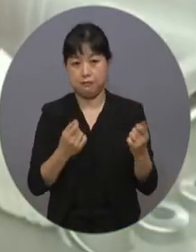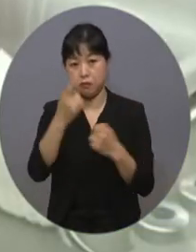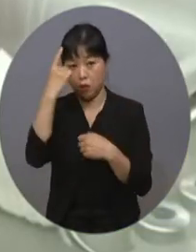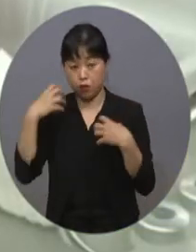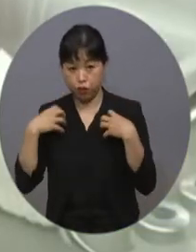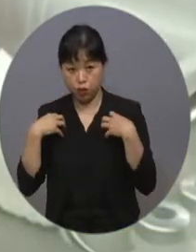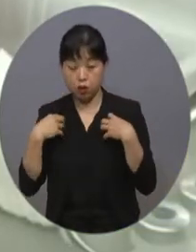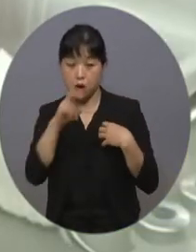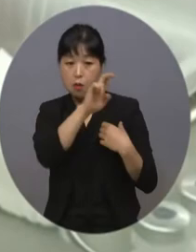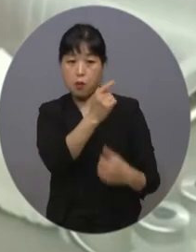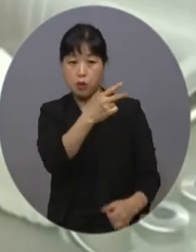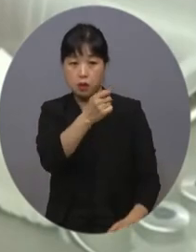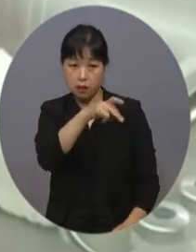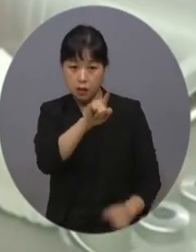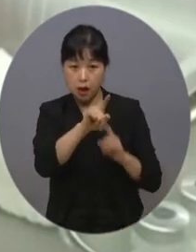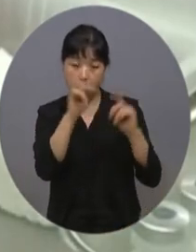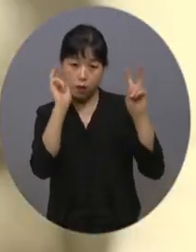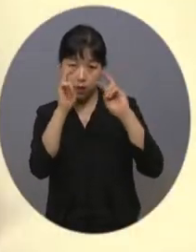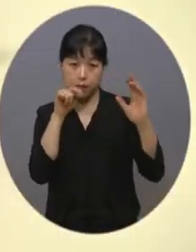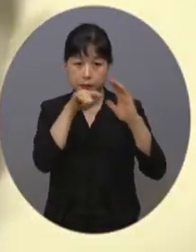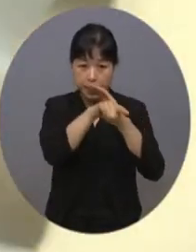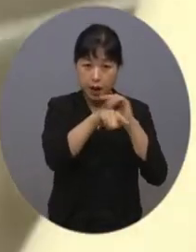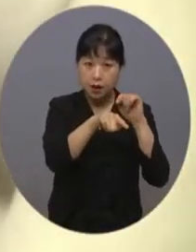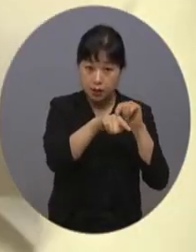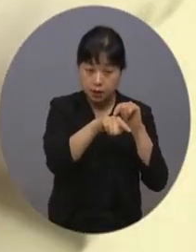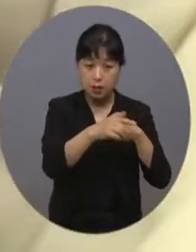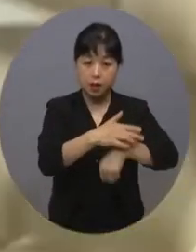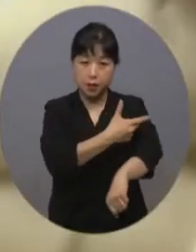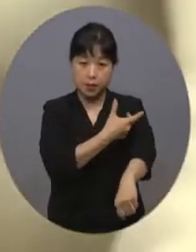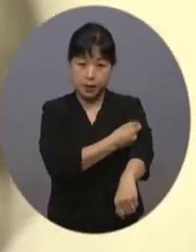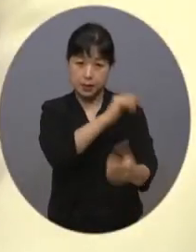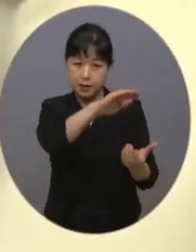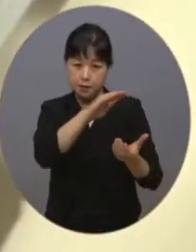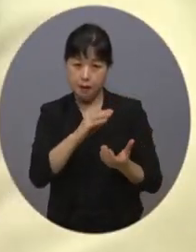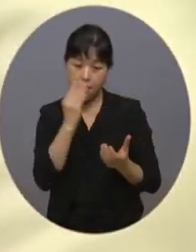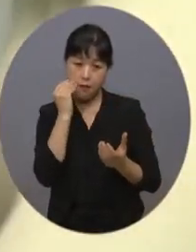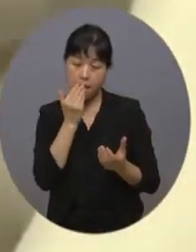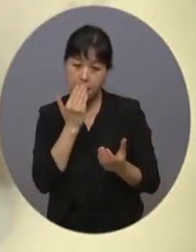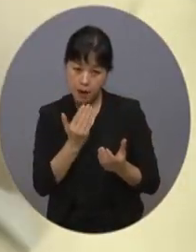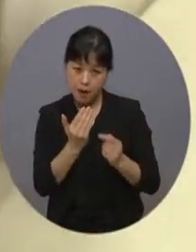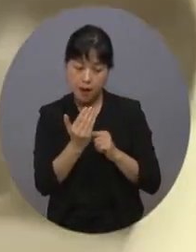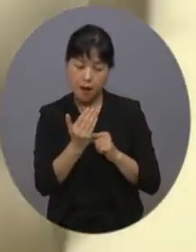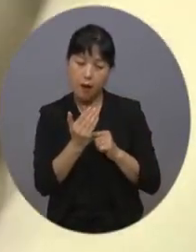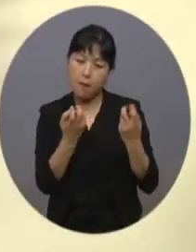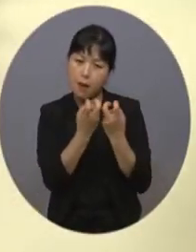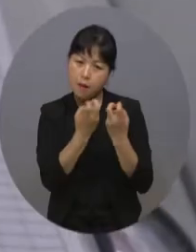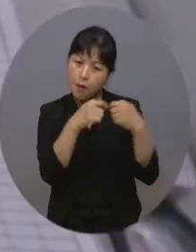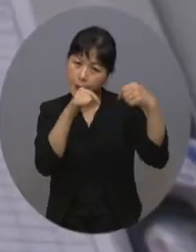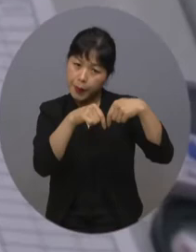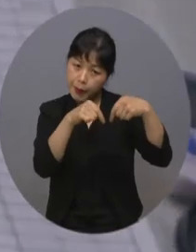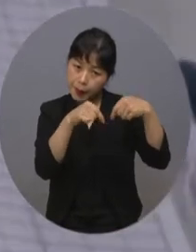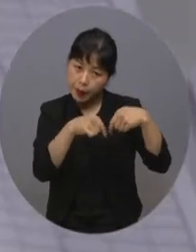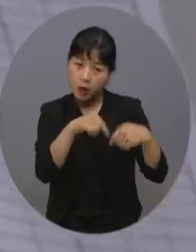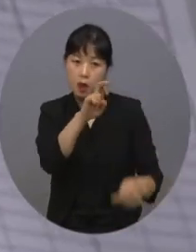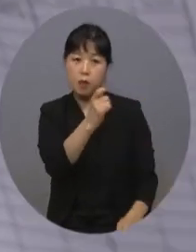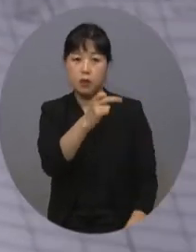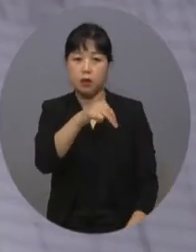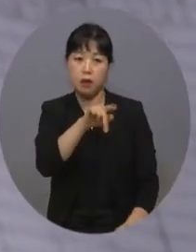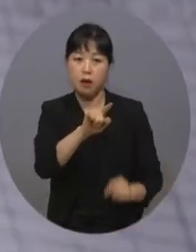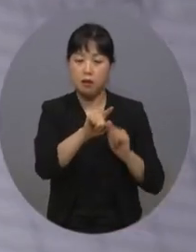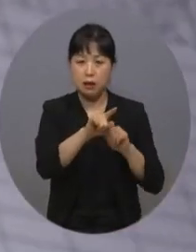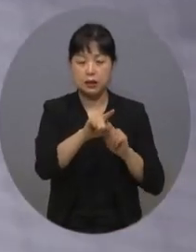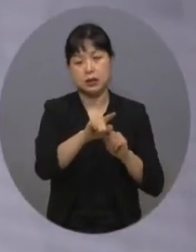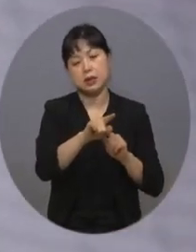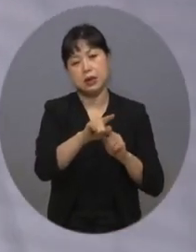본사를 방문해 모던 아 칡과 백신 공급 안정화 방안에 대해 논의한 결과 모던 아사는 공급 차질에 대해